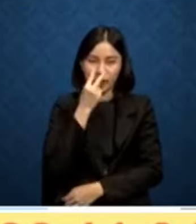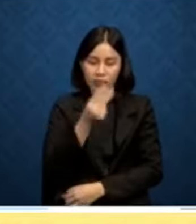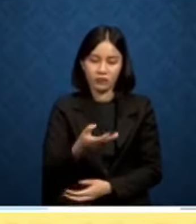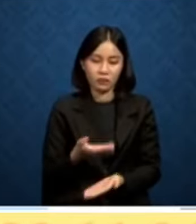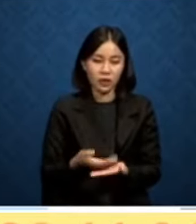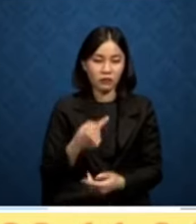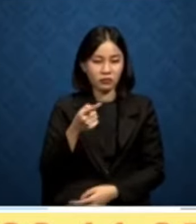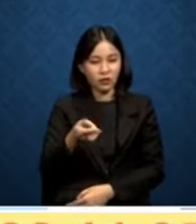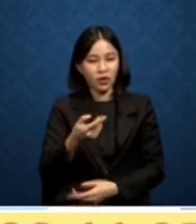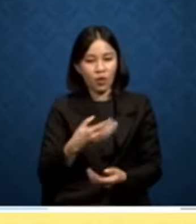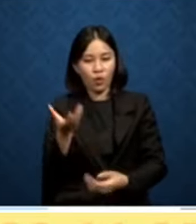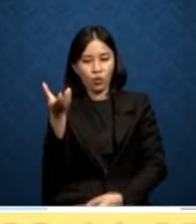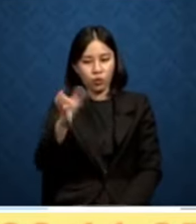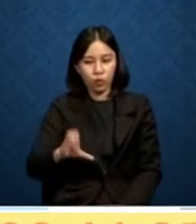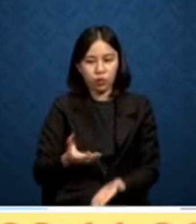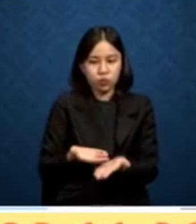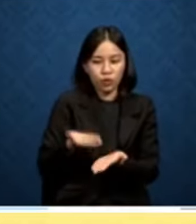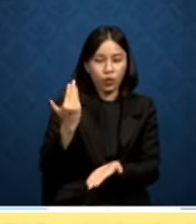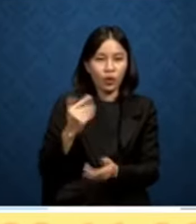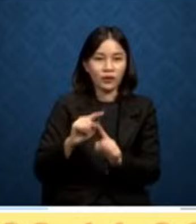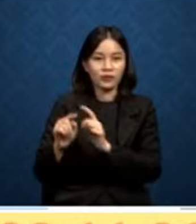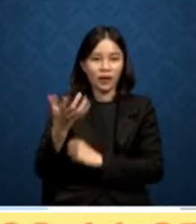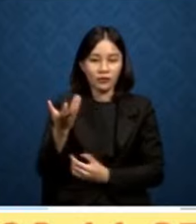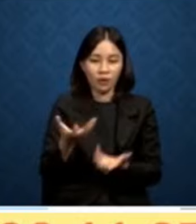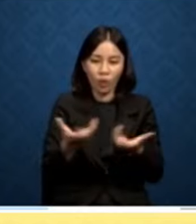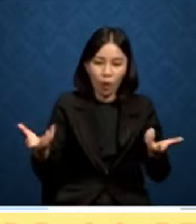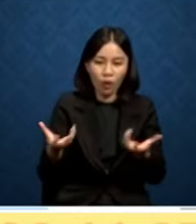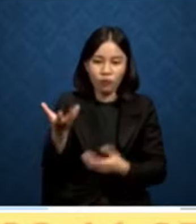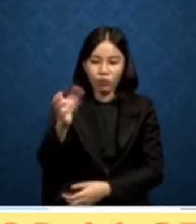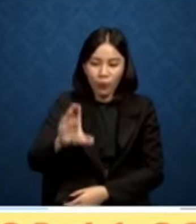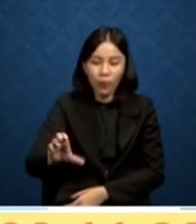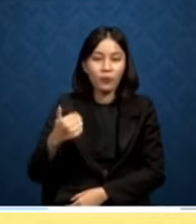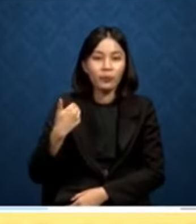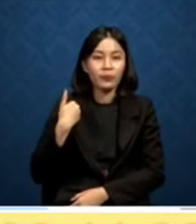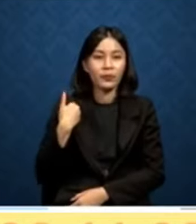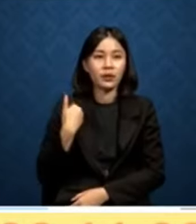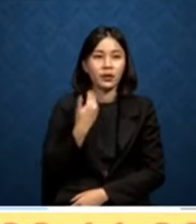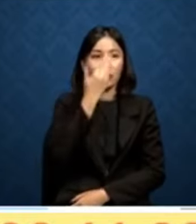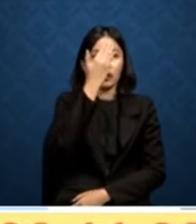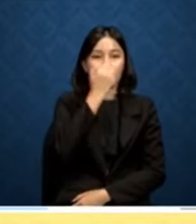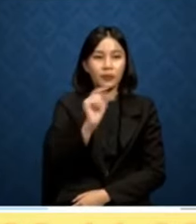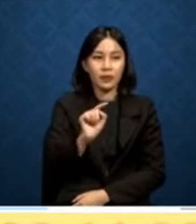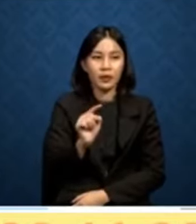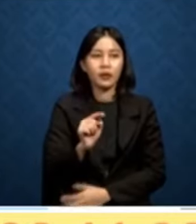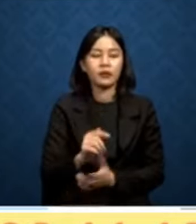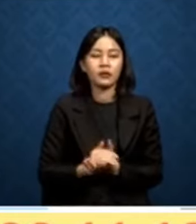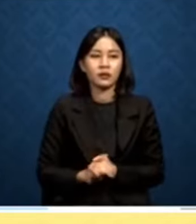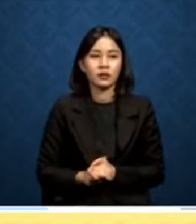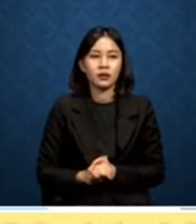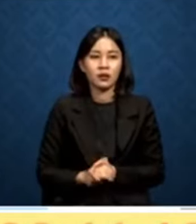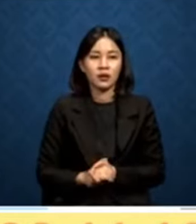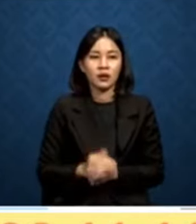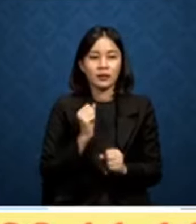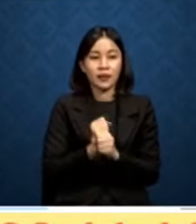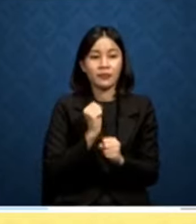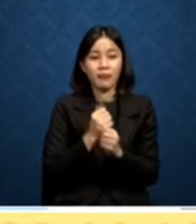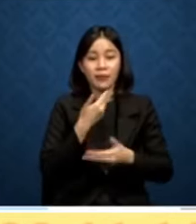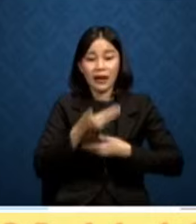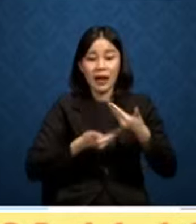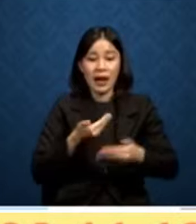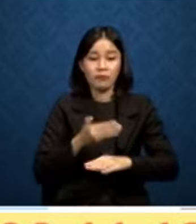รวยใโเชีลต่ๆ มากมายเลยแล้วทำไมในเมื่อเราหลายลายธุรกิจเนี่ย